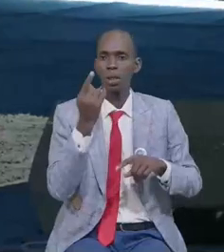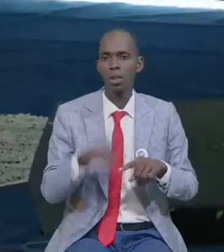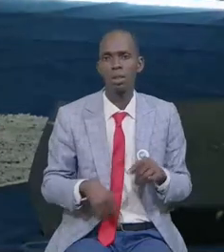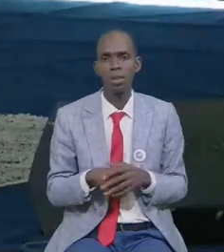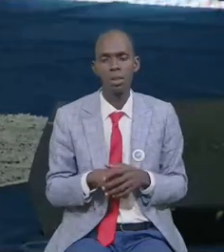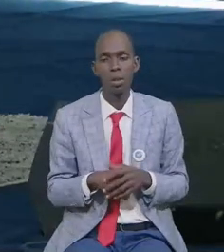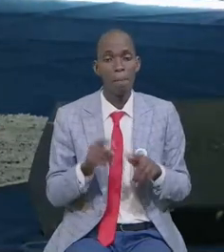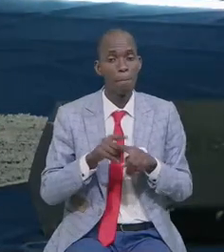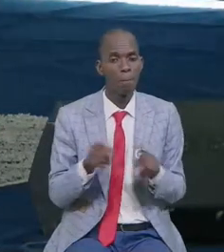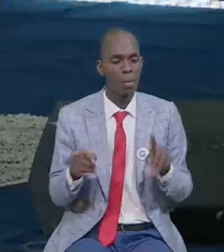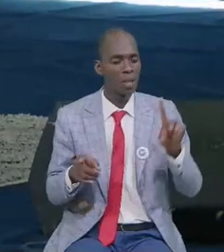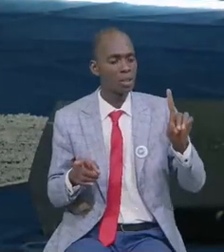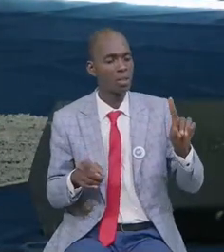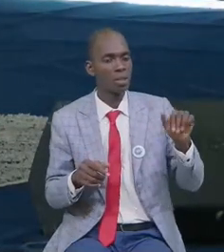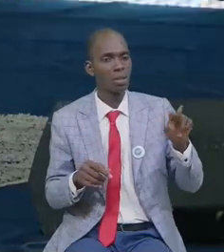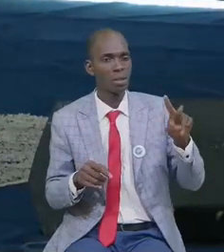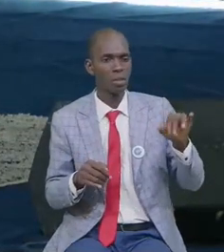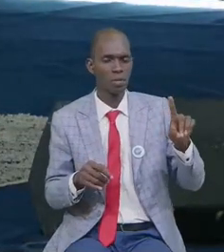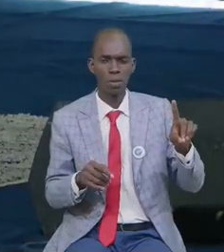David, tu peux.